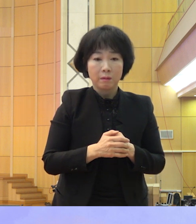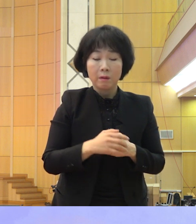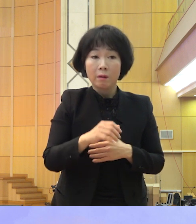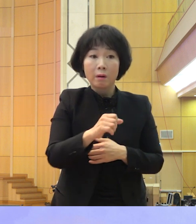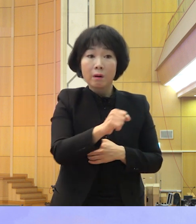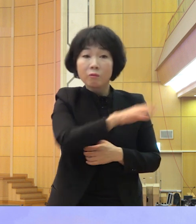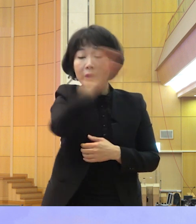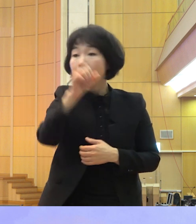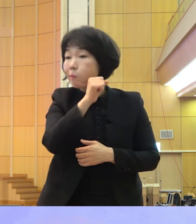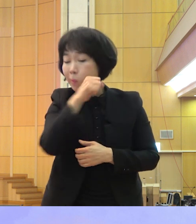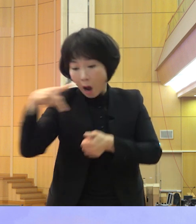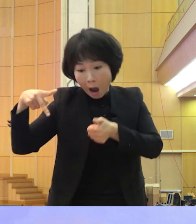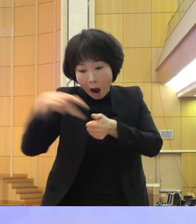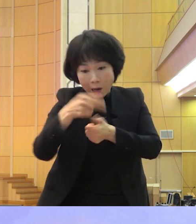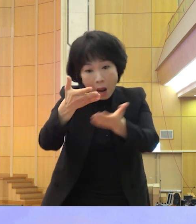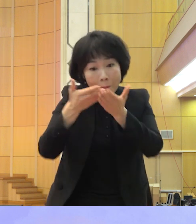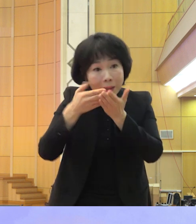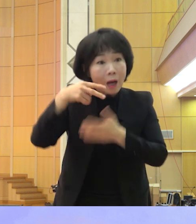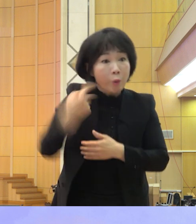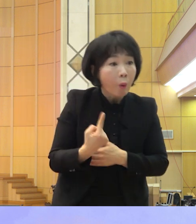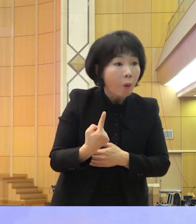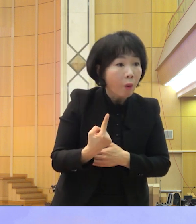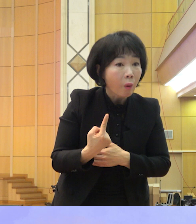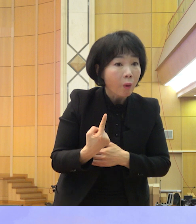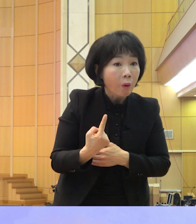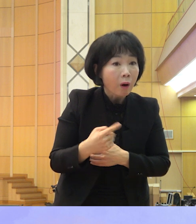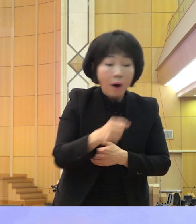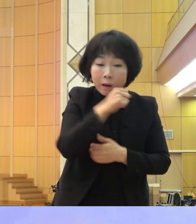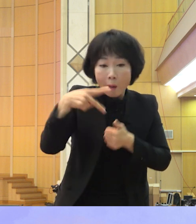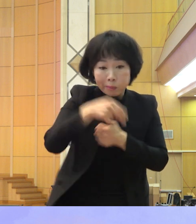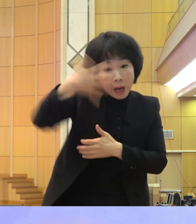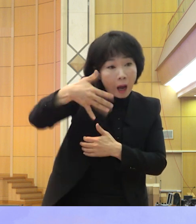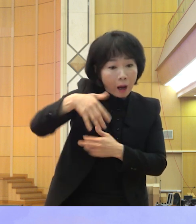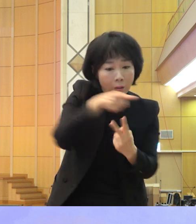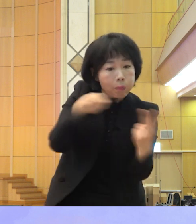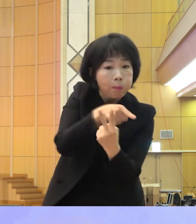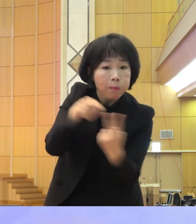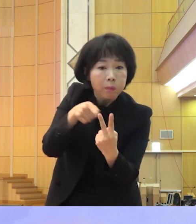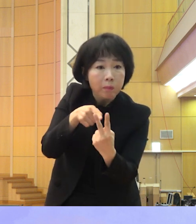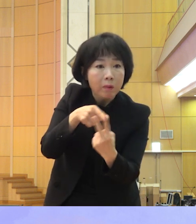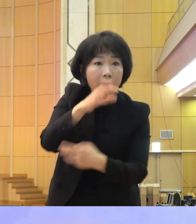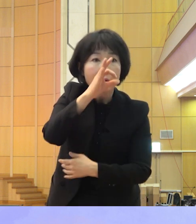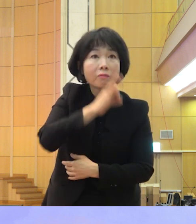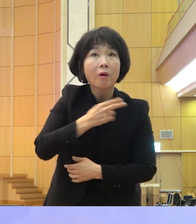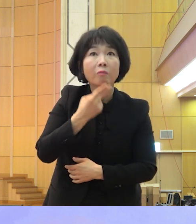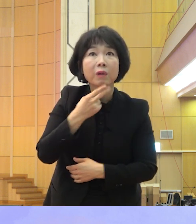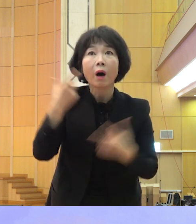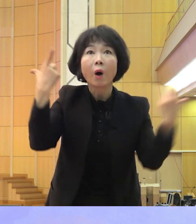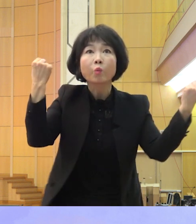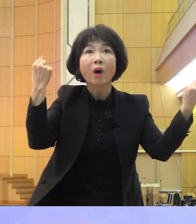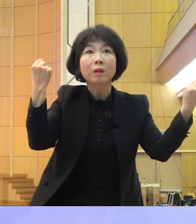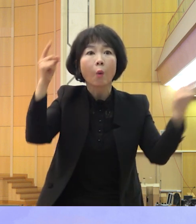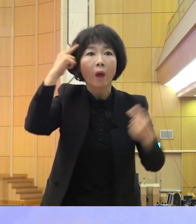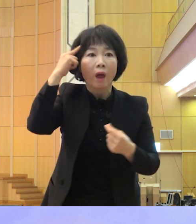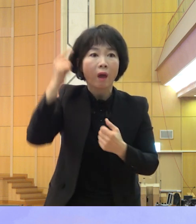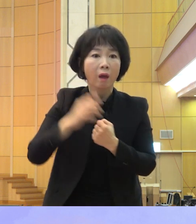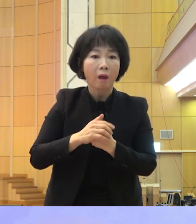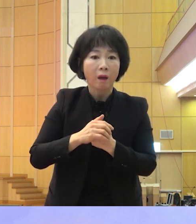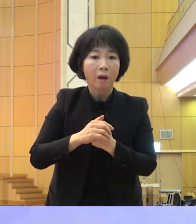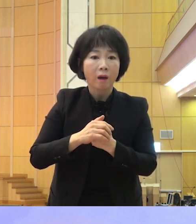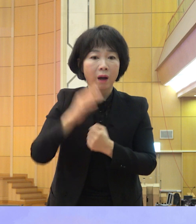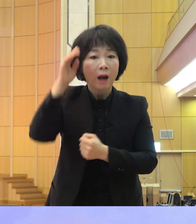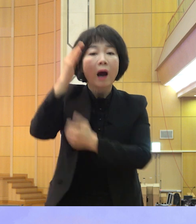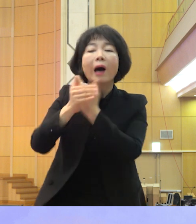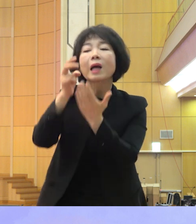할례를 받아도 할례를 받지 않아도 다 효력이 없는 것은